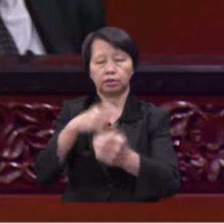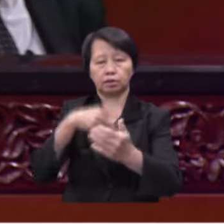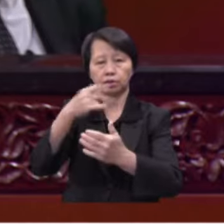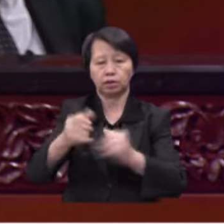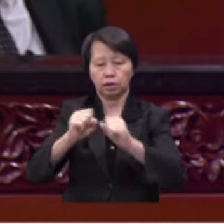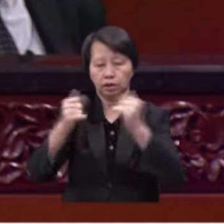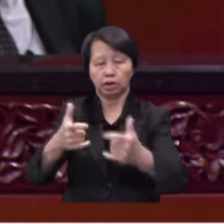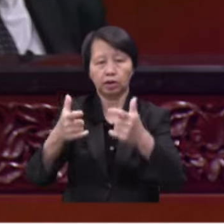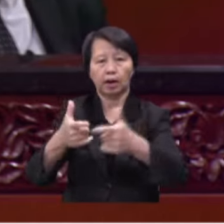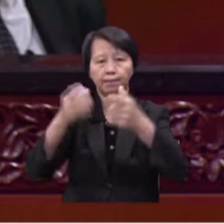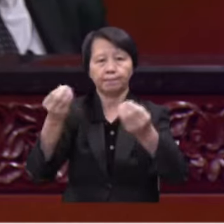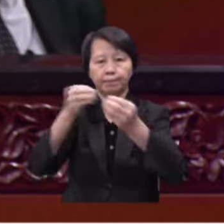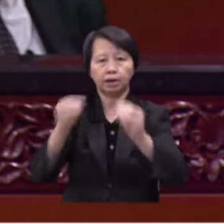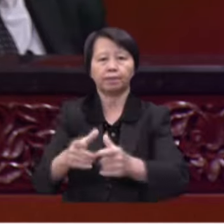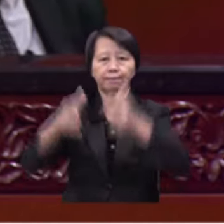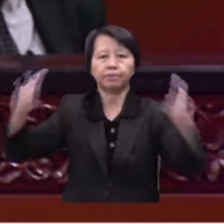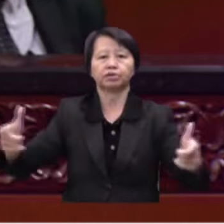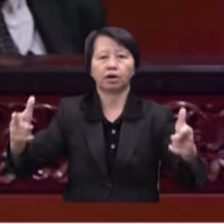sebagai